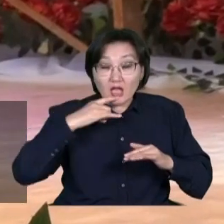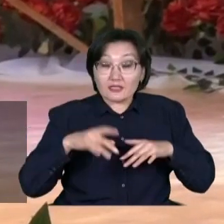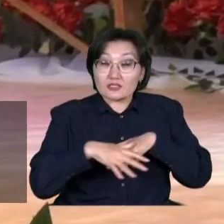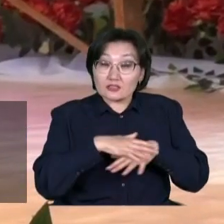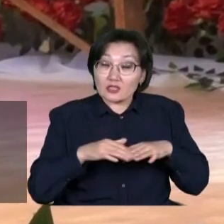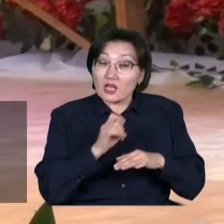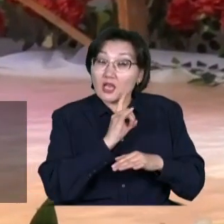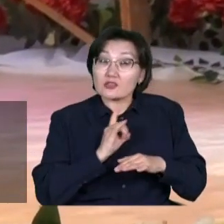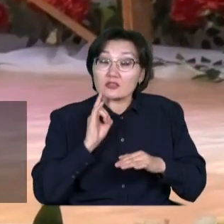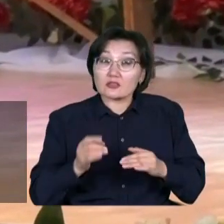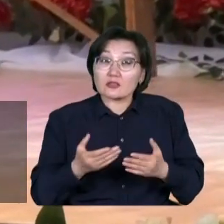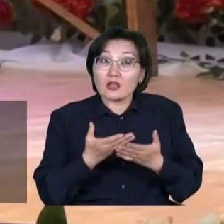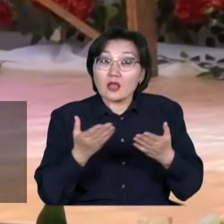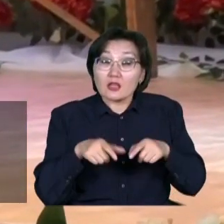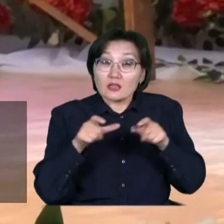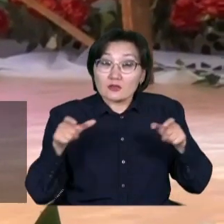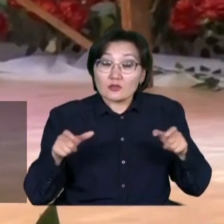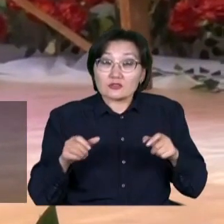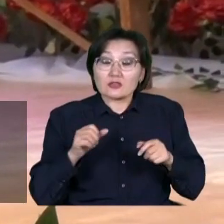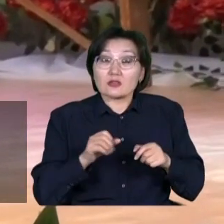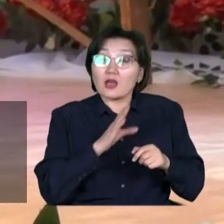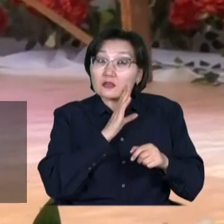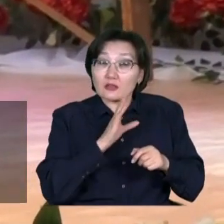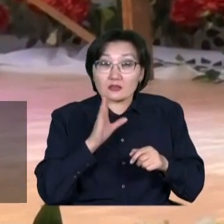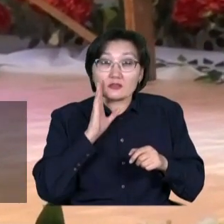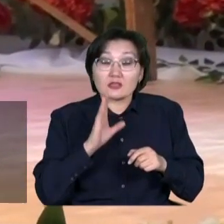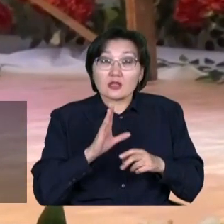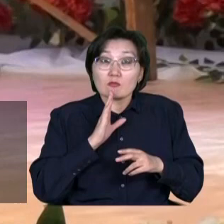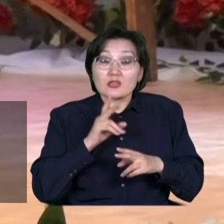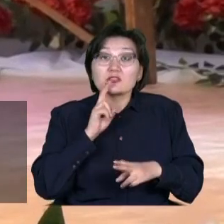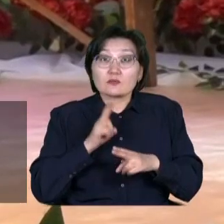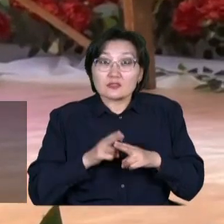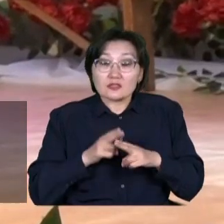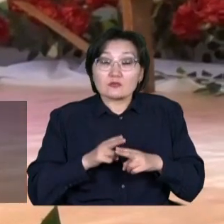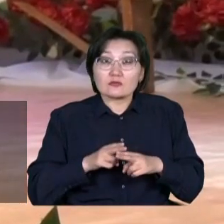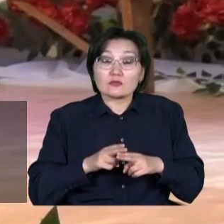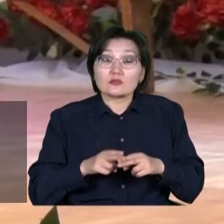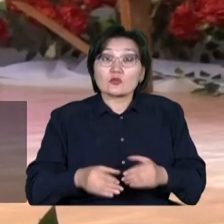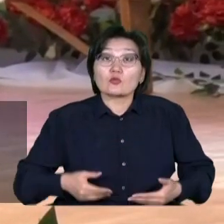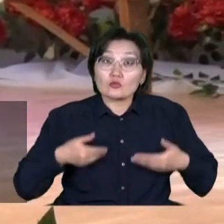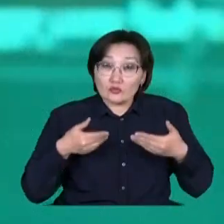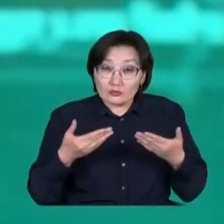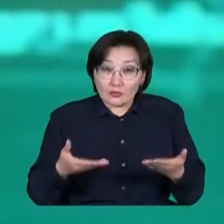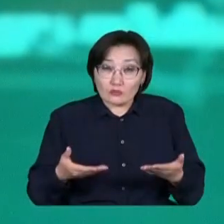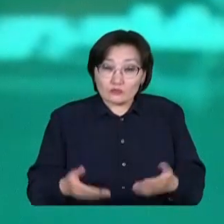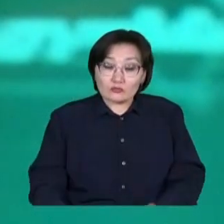елінің әйелдерін, аналарын, қыздарды, сіңілеріміз бен апаларымызды құттықтау.